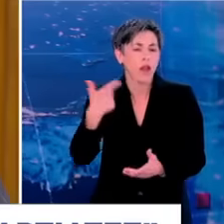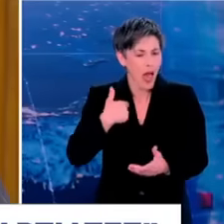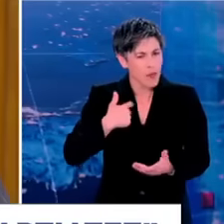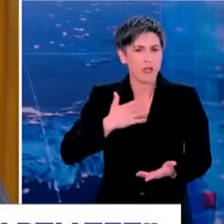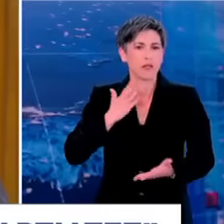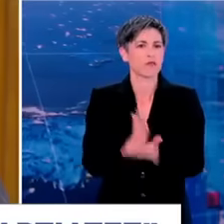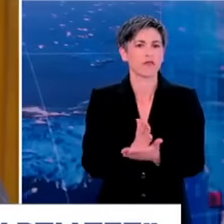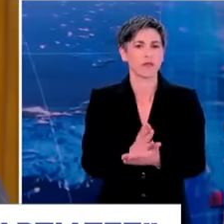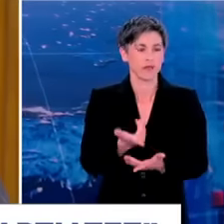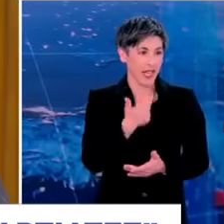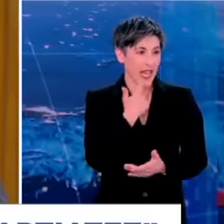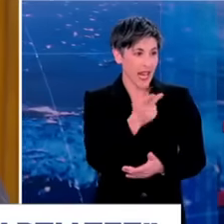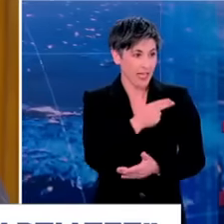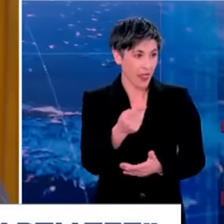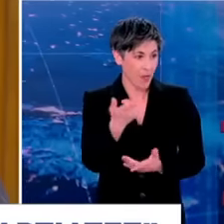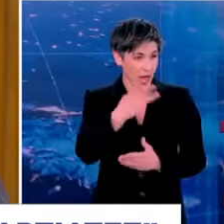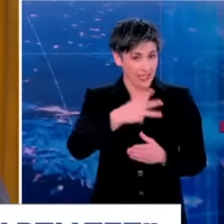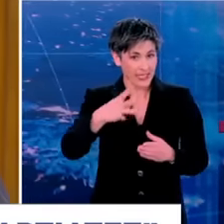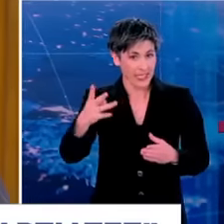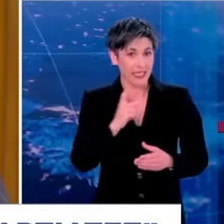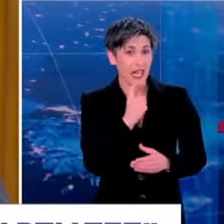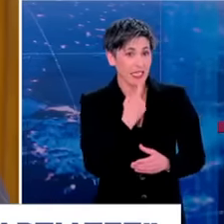στον ΣΥΡΙΖΑ του κυρίου Κασελάκη.